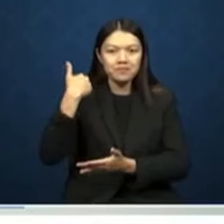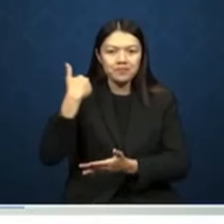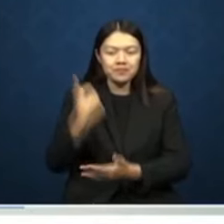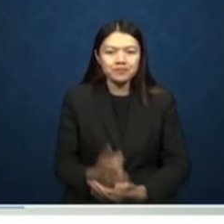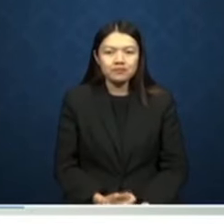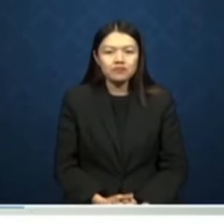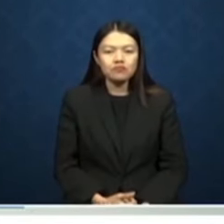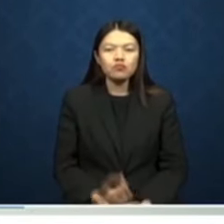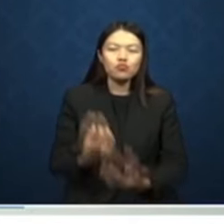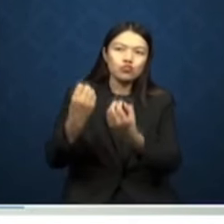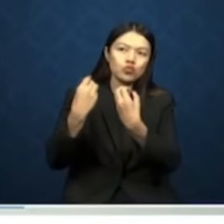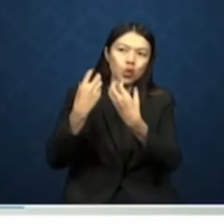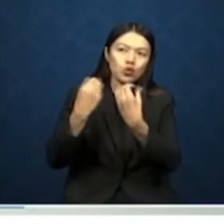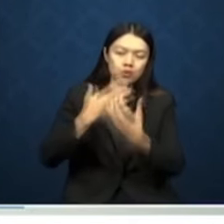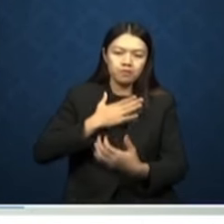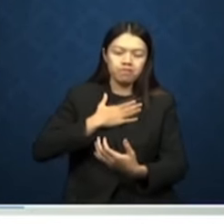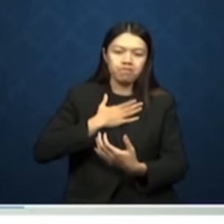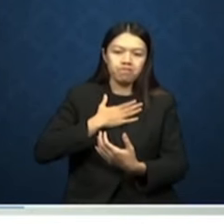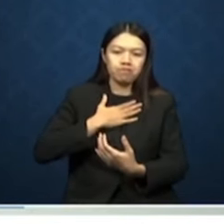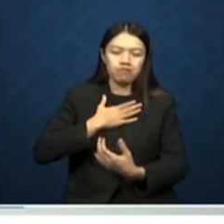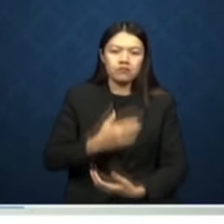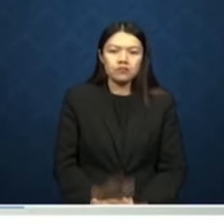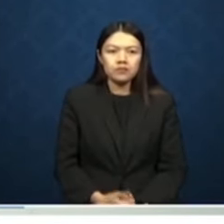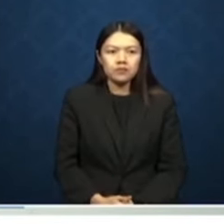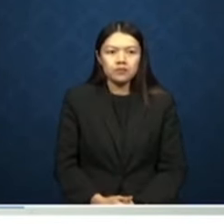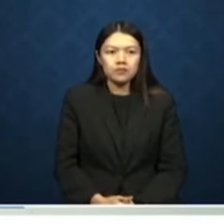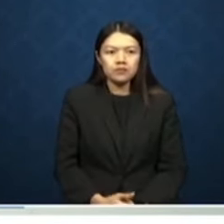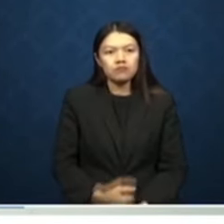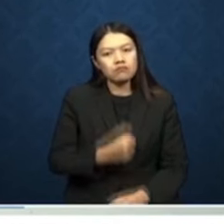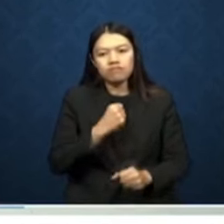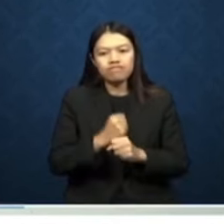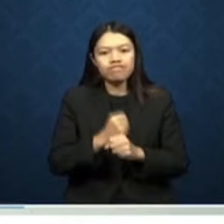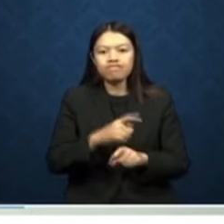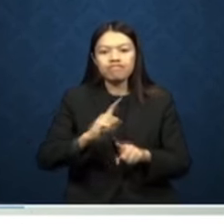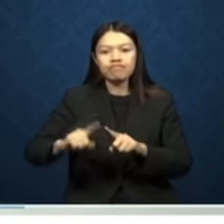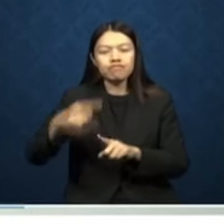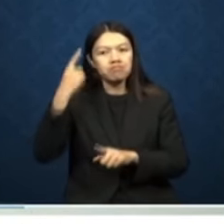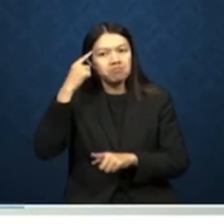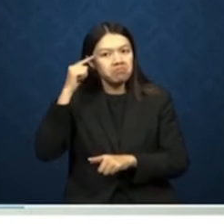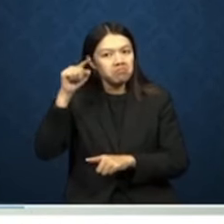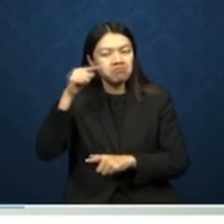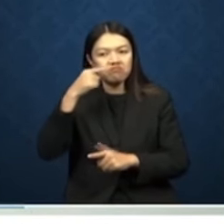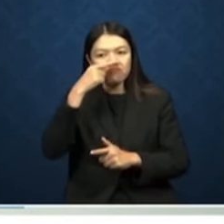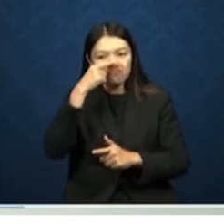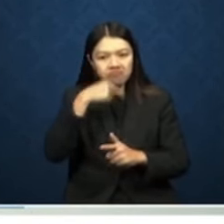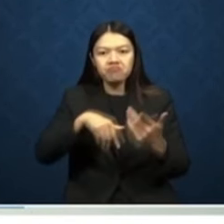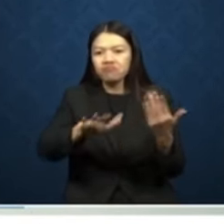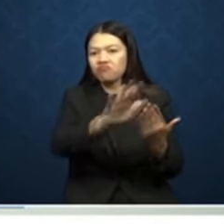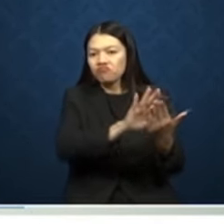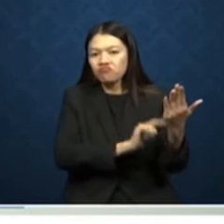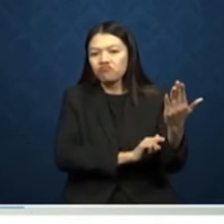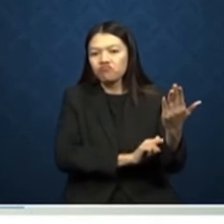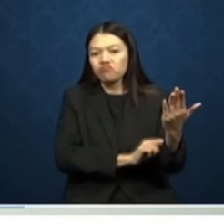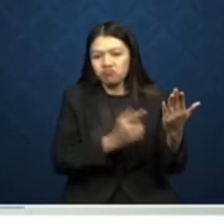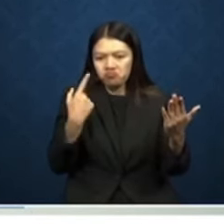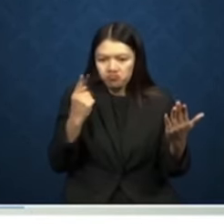หลายท่านที่พร่ำสอนผมมาว่าการจะทำอะไรก็ตามก็ขอให้เห็นถึงประโยชน์ของชาติบ้านเมืองเป็นที่